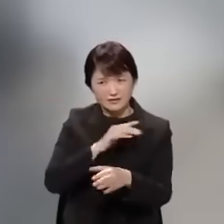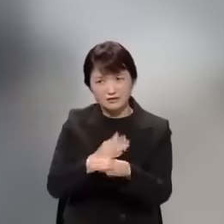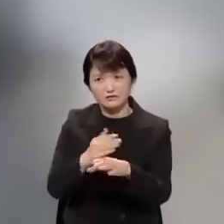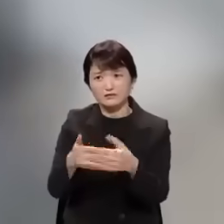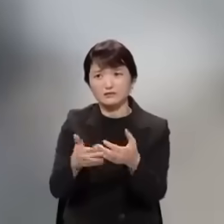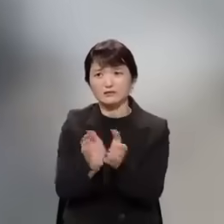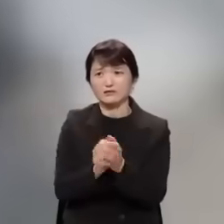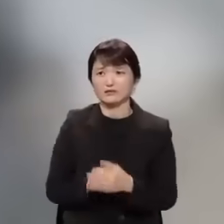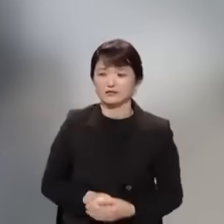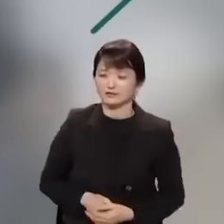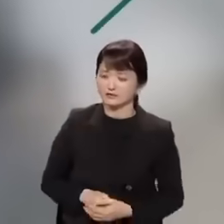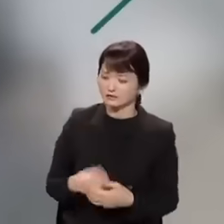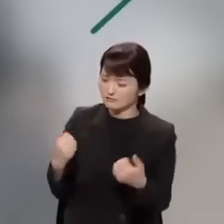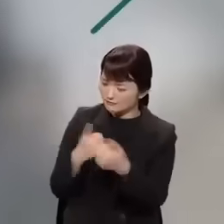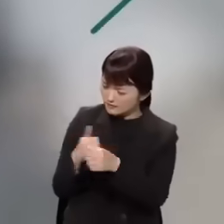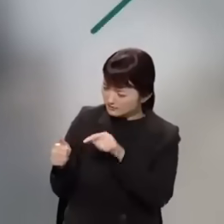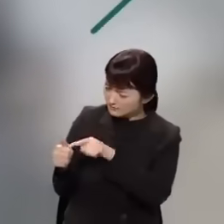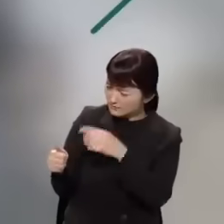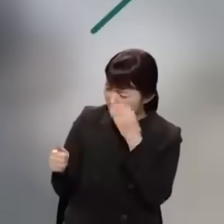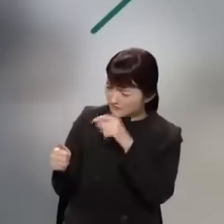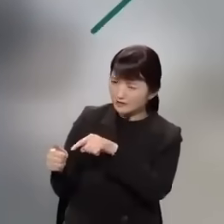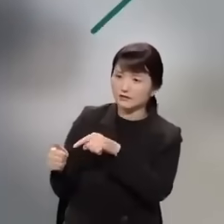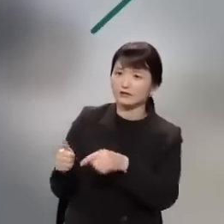아, 이 아저씨 진짜 이상한 아저씨네.